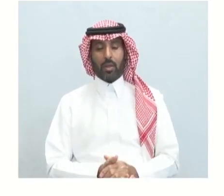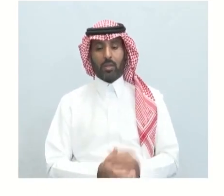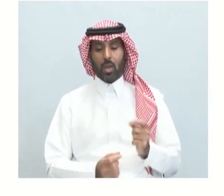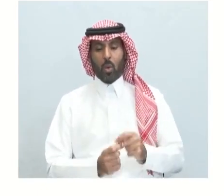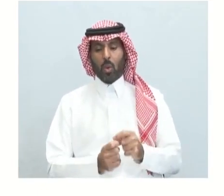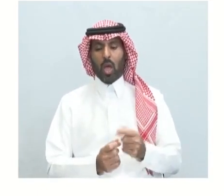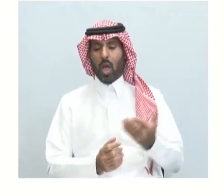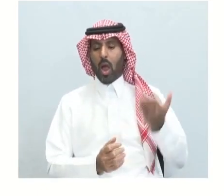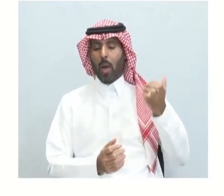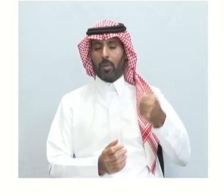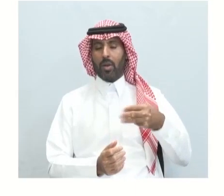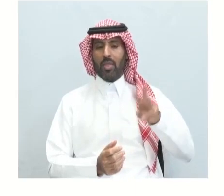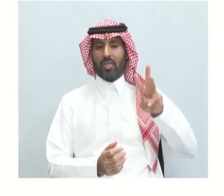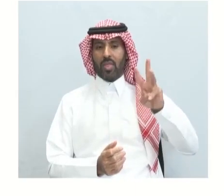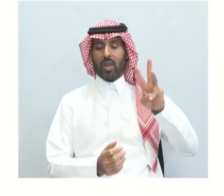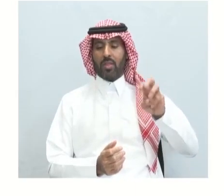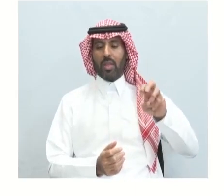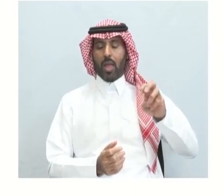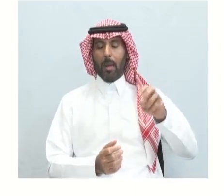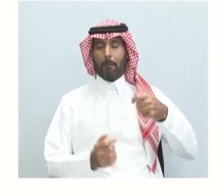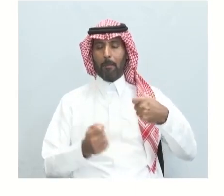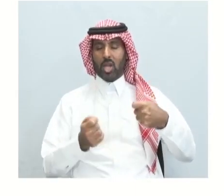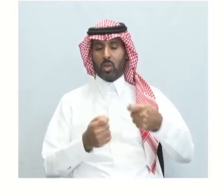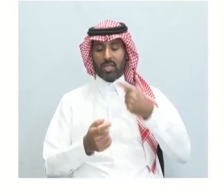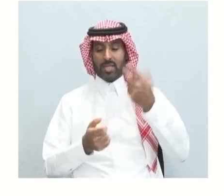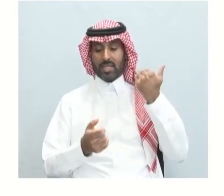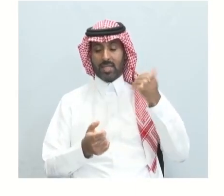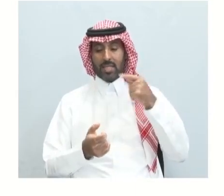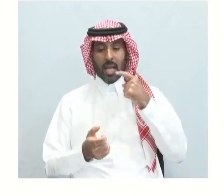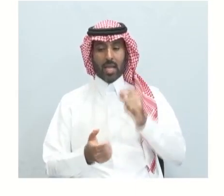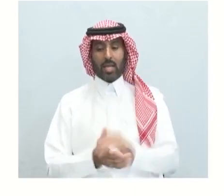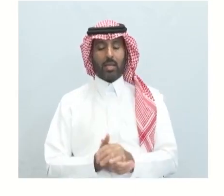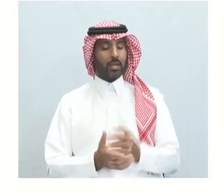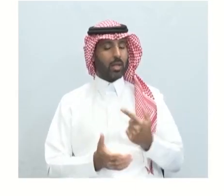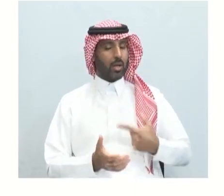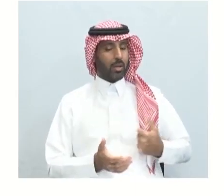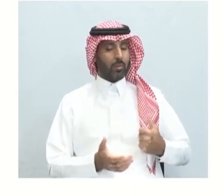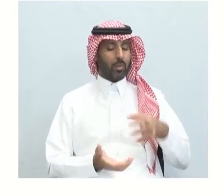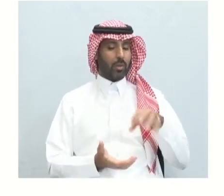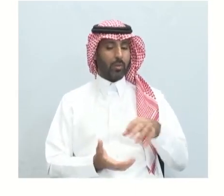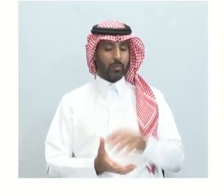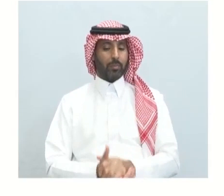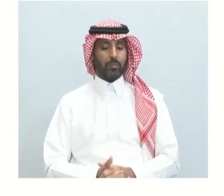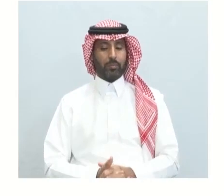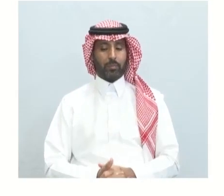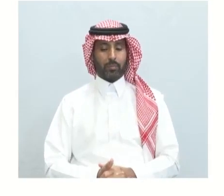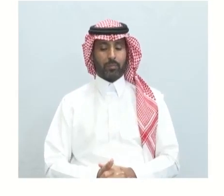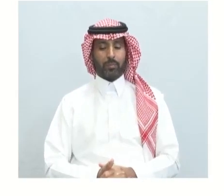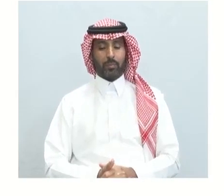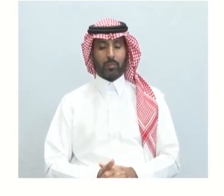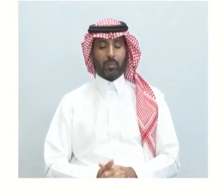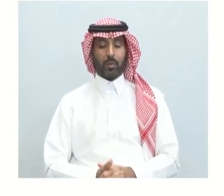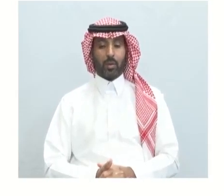30 مليون سنه هل هو اقليم الرف العربي ام اقليم البحر